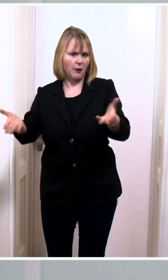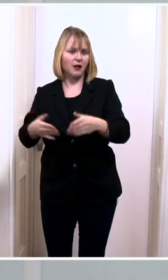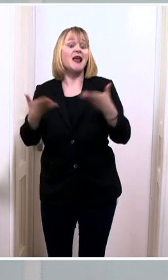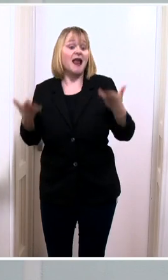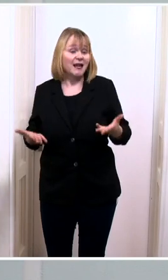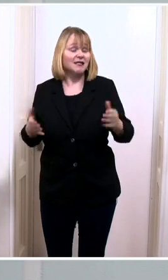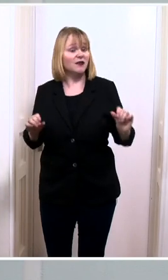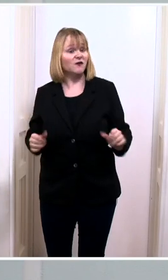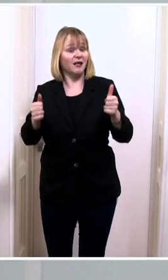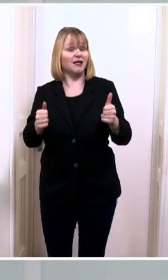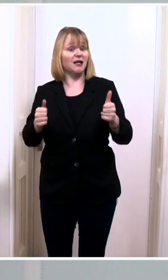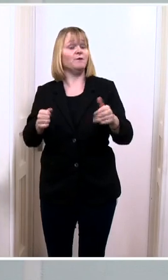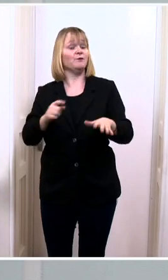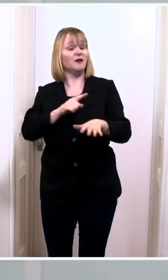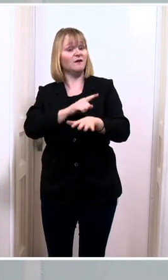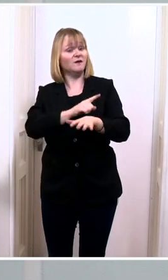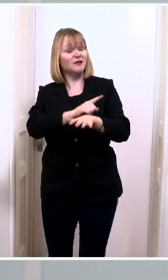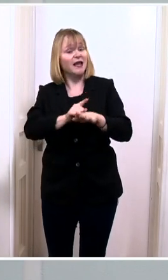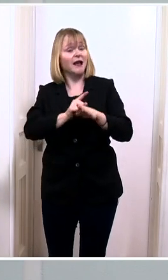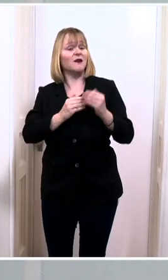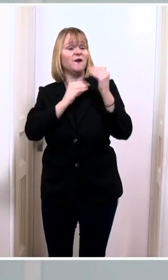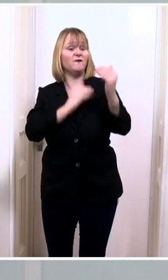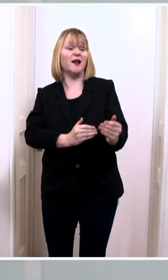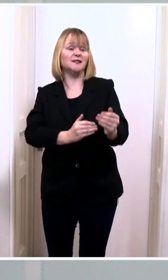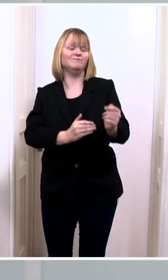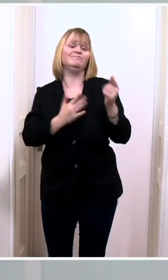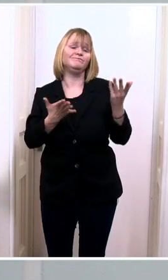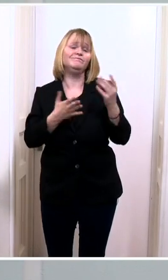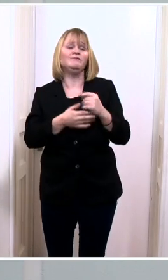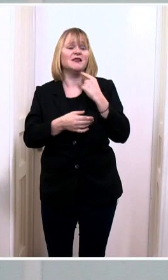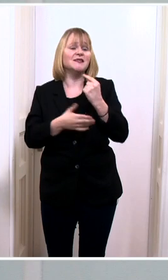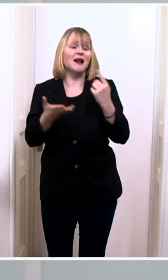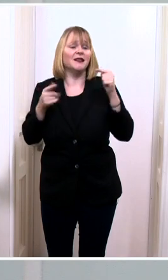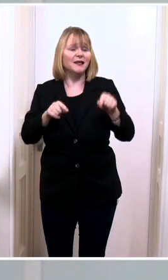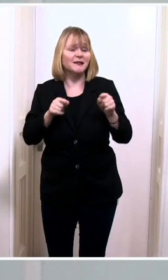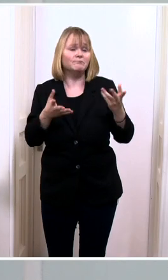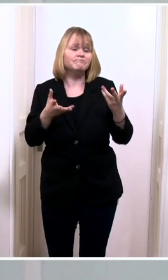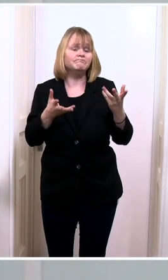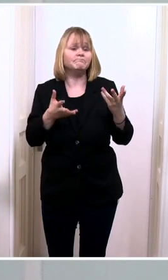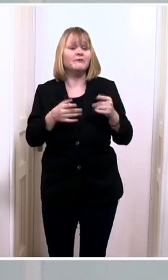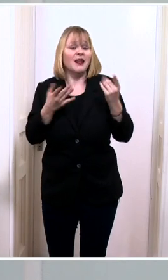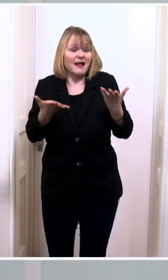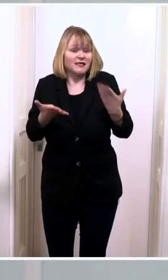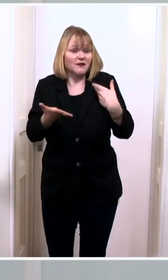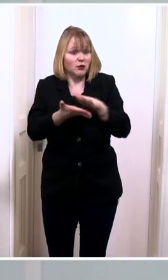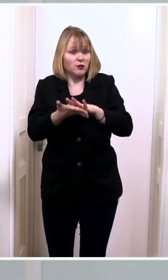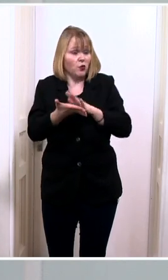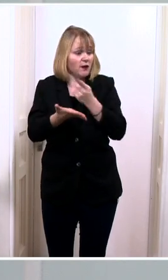der jetzigen Phase, dass man eben in dieser Situation, in der wir uns